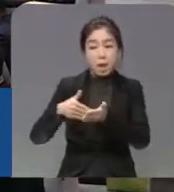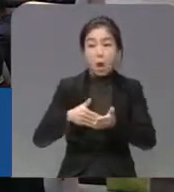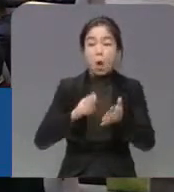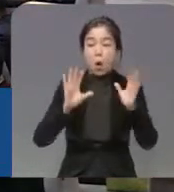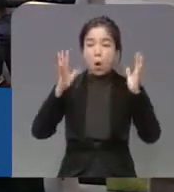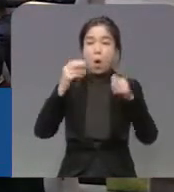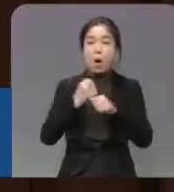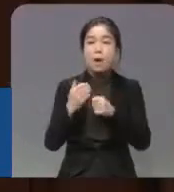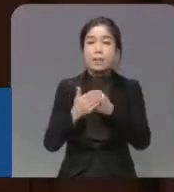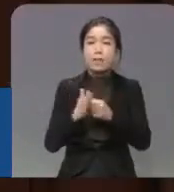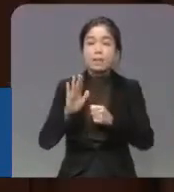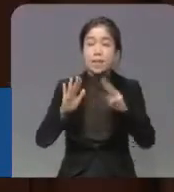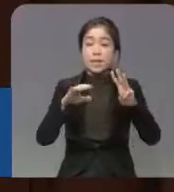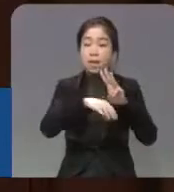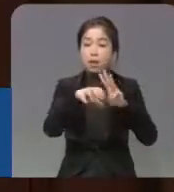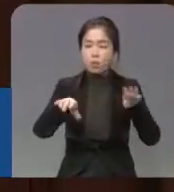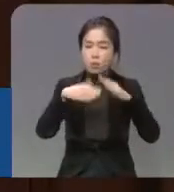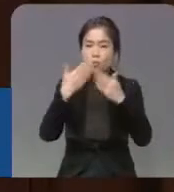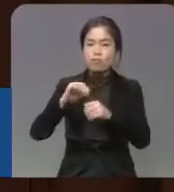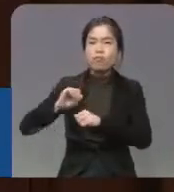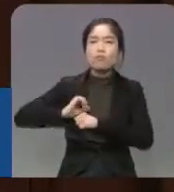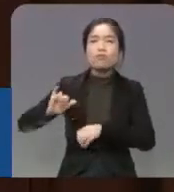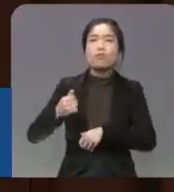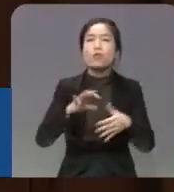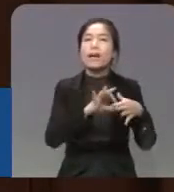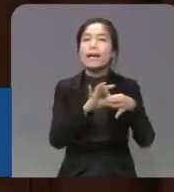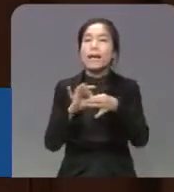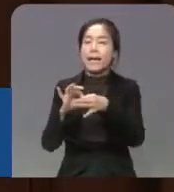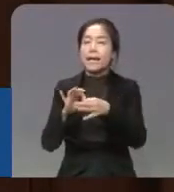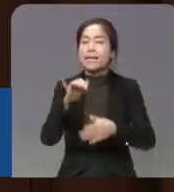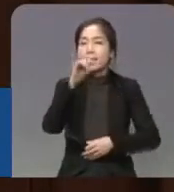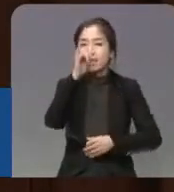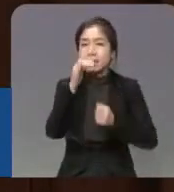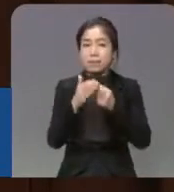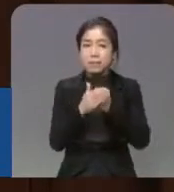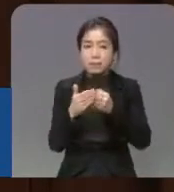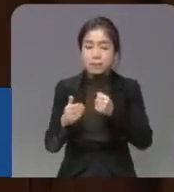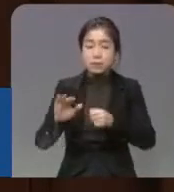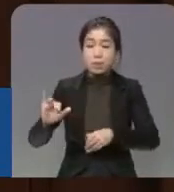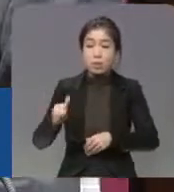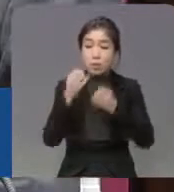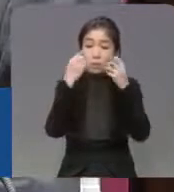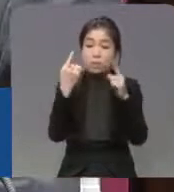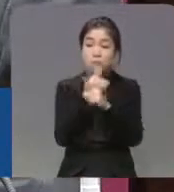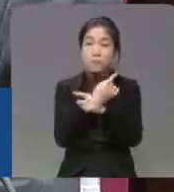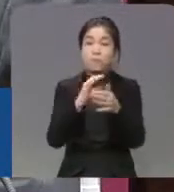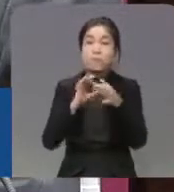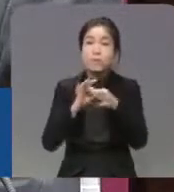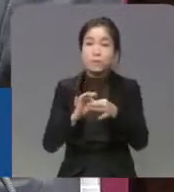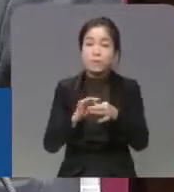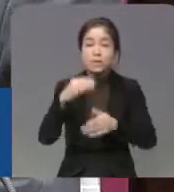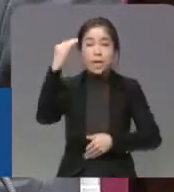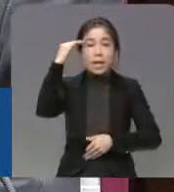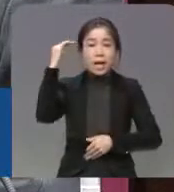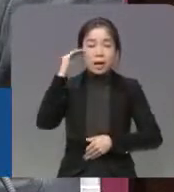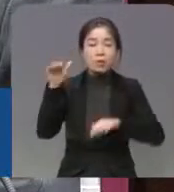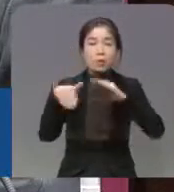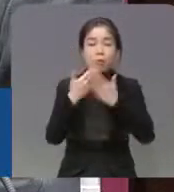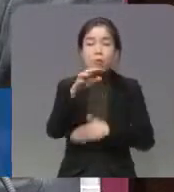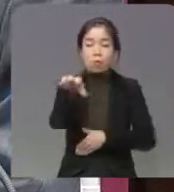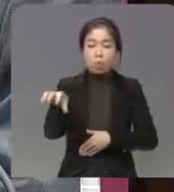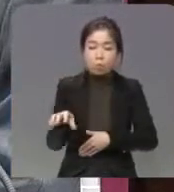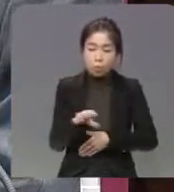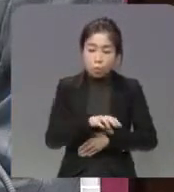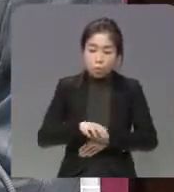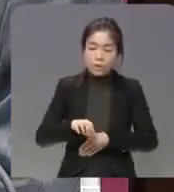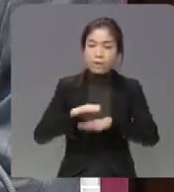환영한다며 세 곳 모두 군공항 문제가 연계된 공통점이 있는 만큼 공항 혁신을 통해서 대한민국 모든 지역을